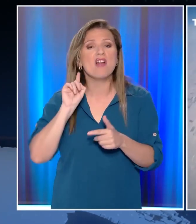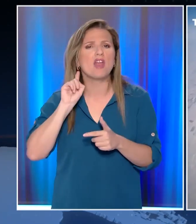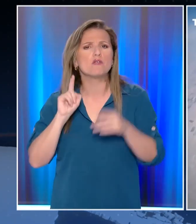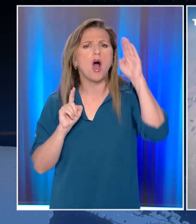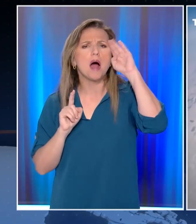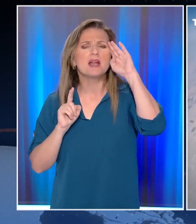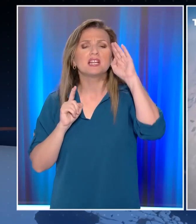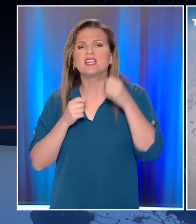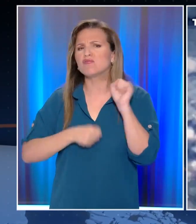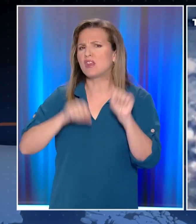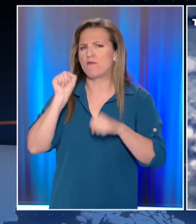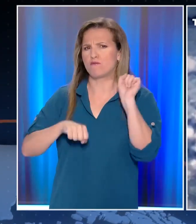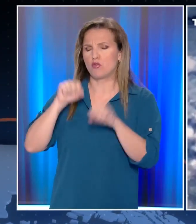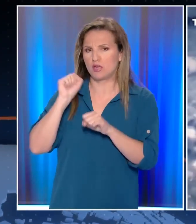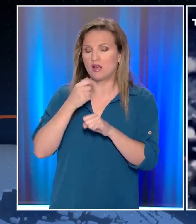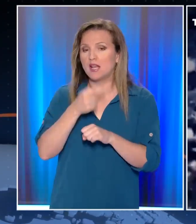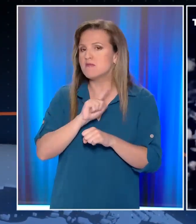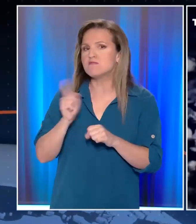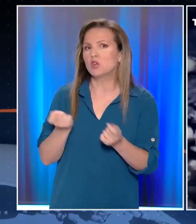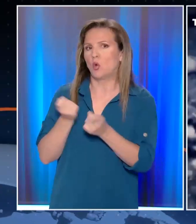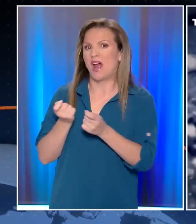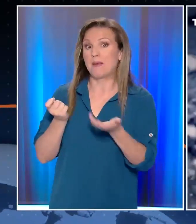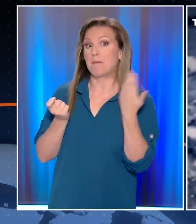Ηνωμένες Πολιτείες είχαν εκφράσει την αντίθεσή τους με